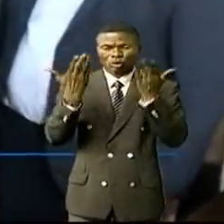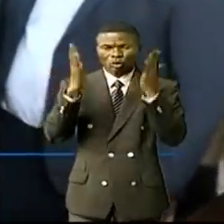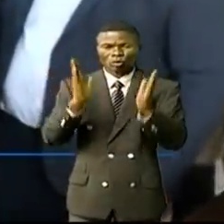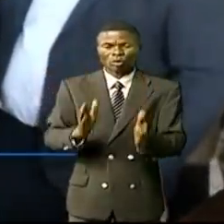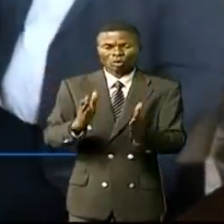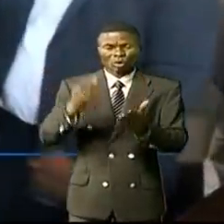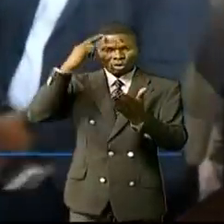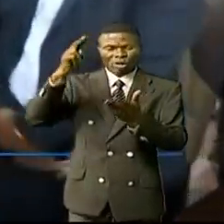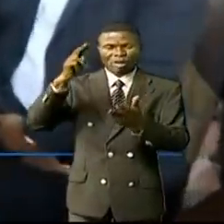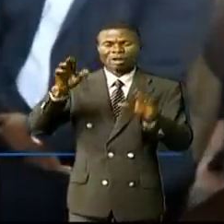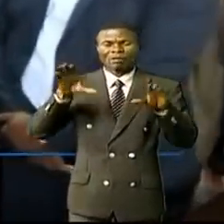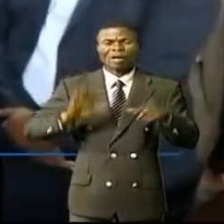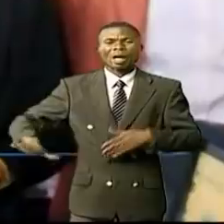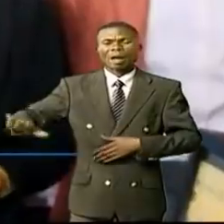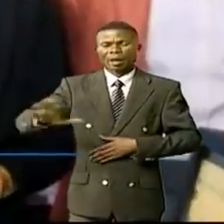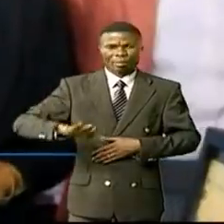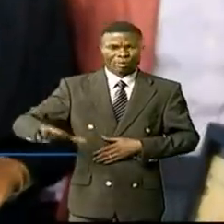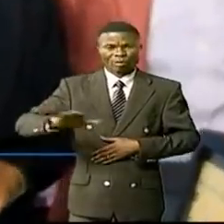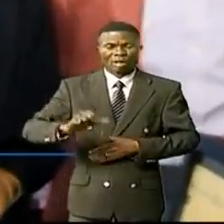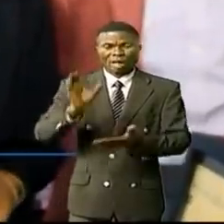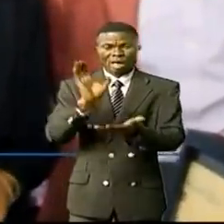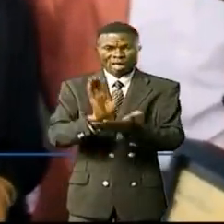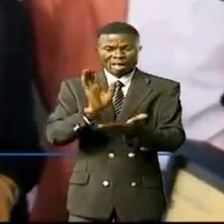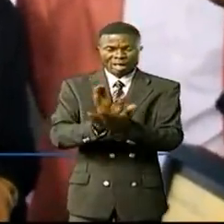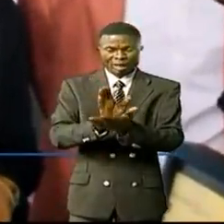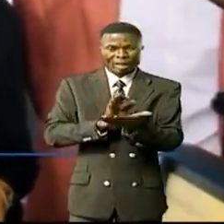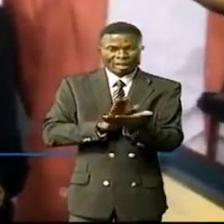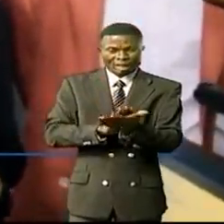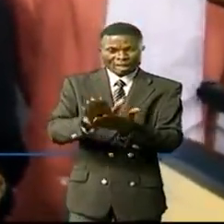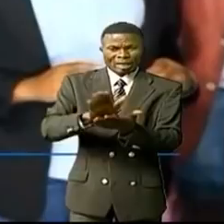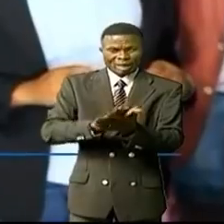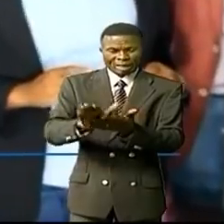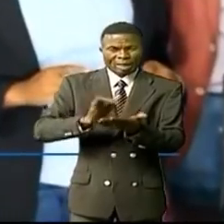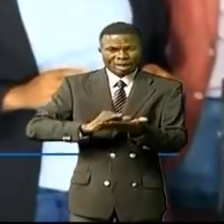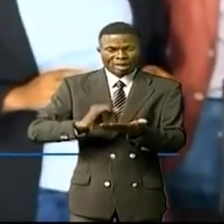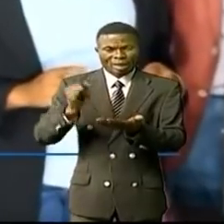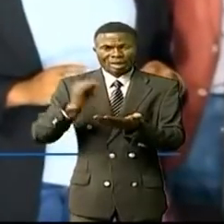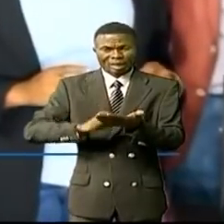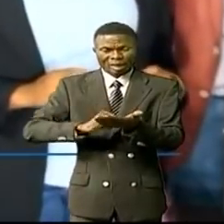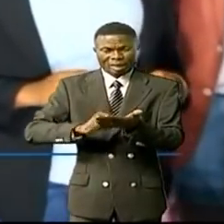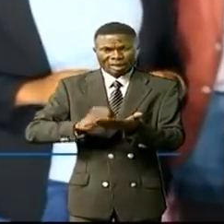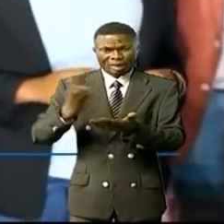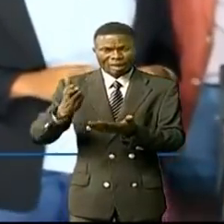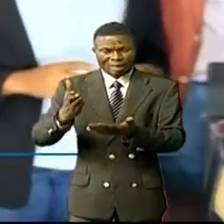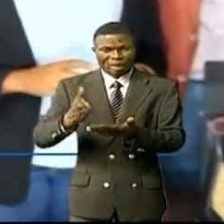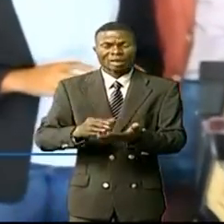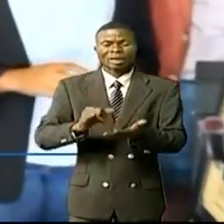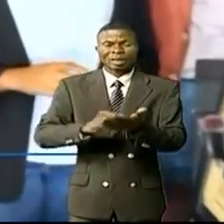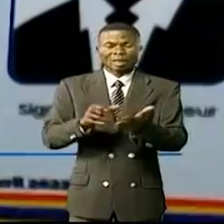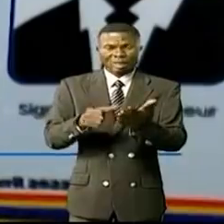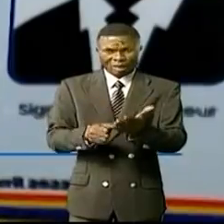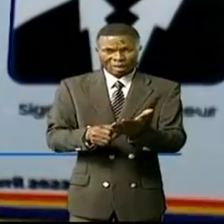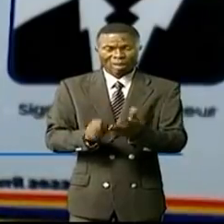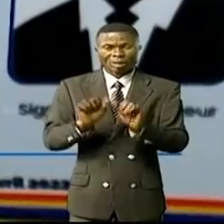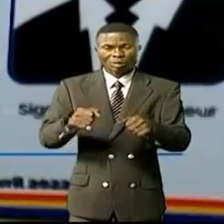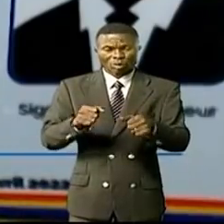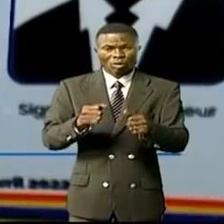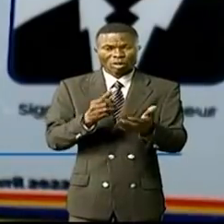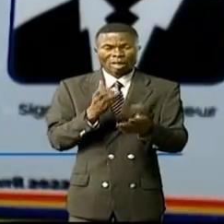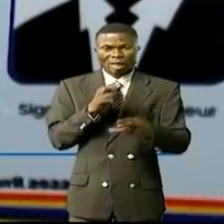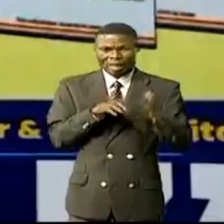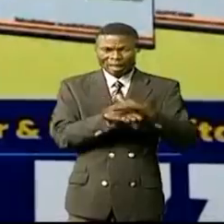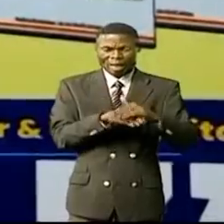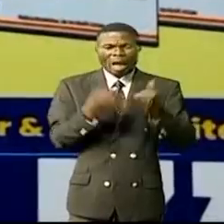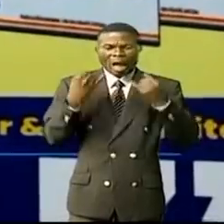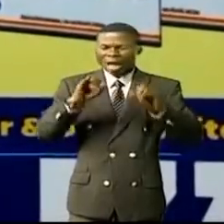les universités de la RDC. Cette carte numérisée, obtenue par la capture et l'empreinte digitale, peut contenir plusieurs